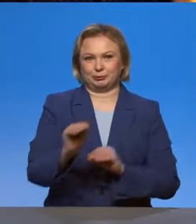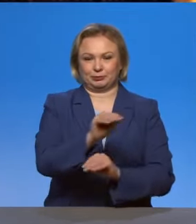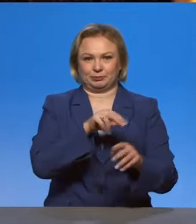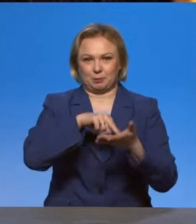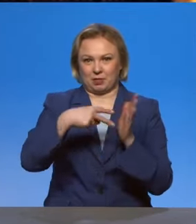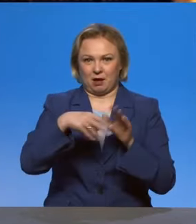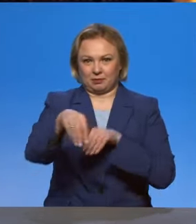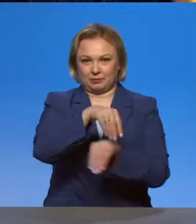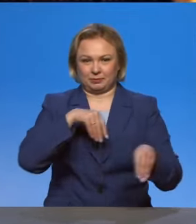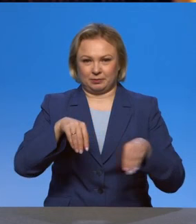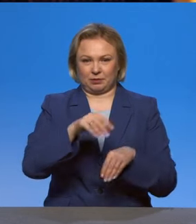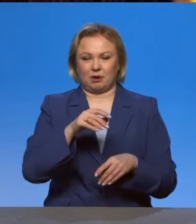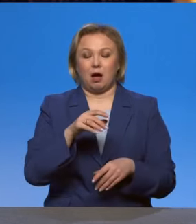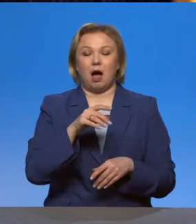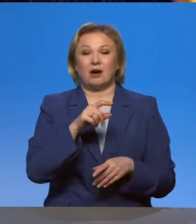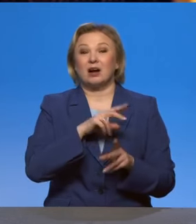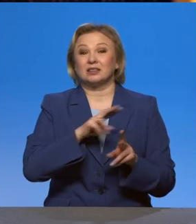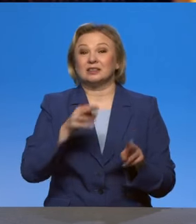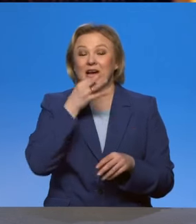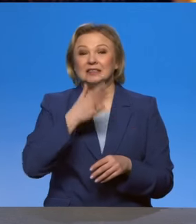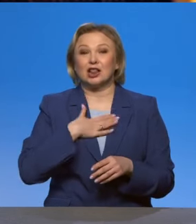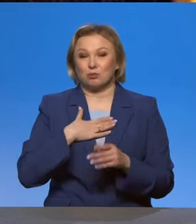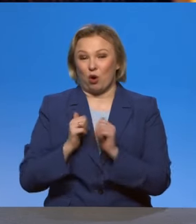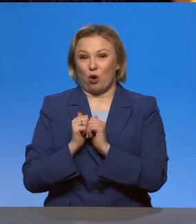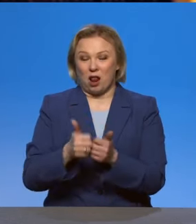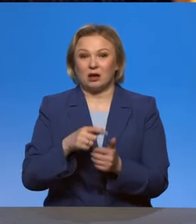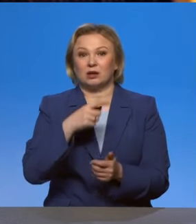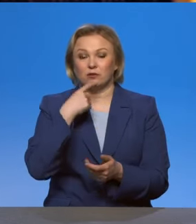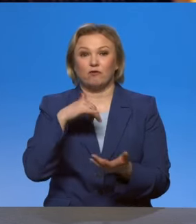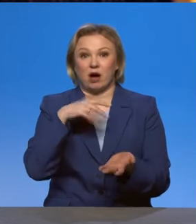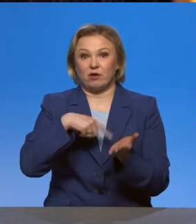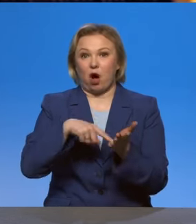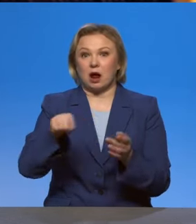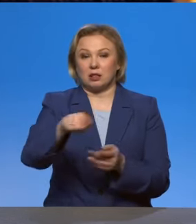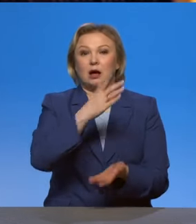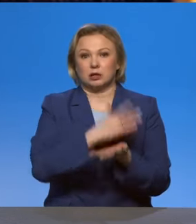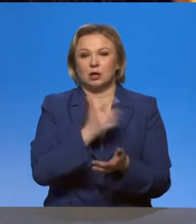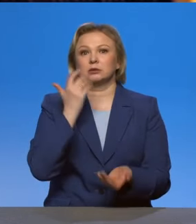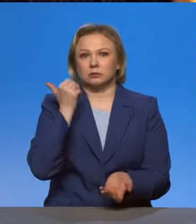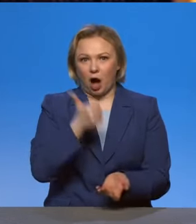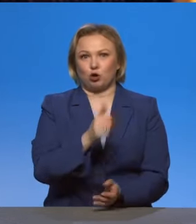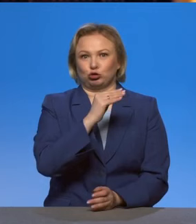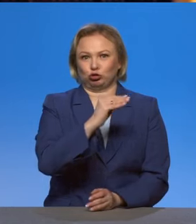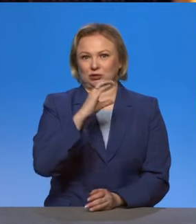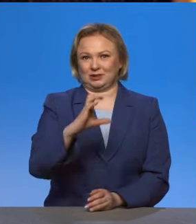как вот сказал, да, коллега, есть, где достаточно хороший ИЖС. То есть что это такое? Это качественная дорога, это